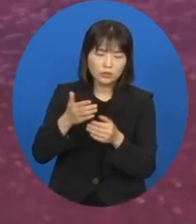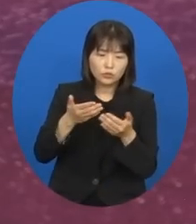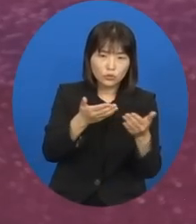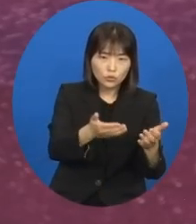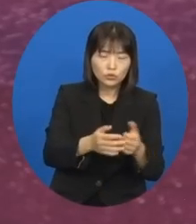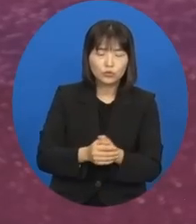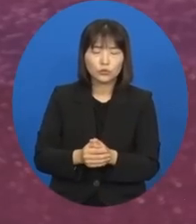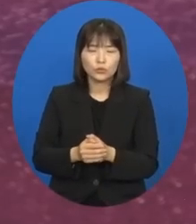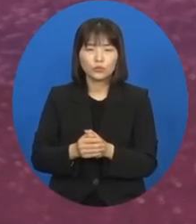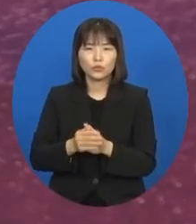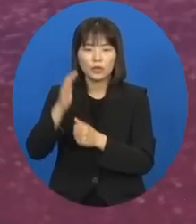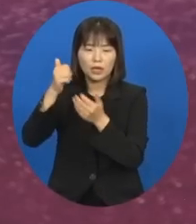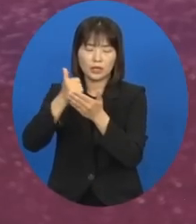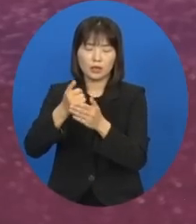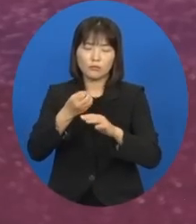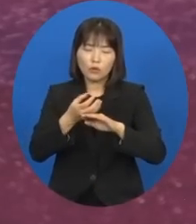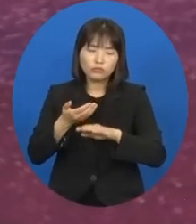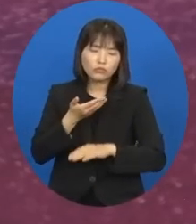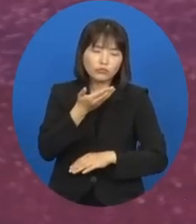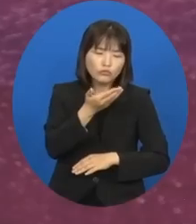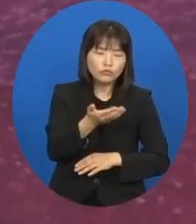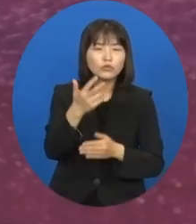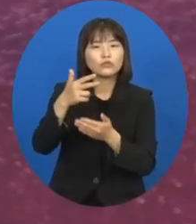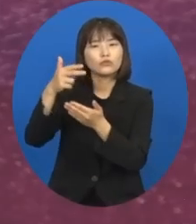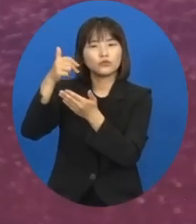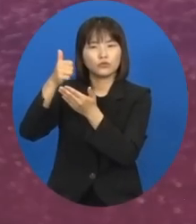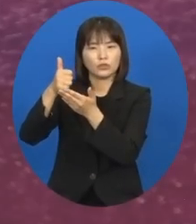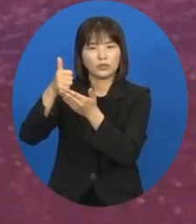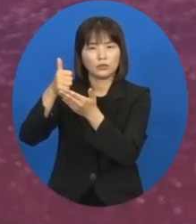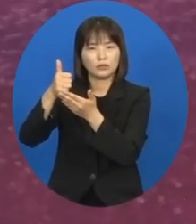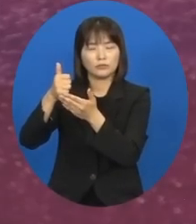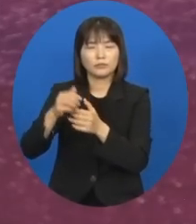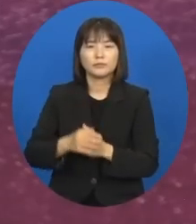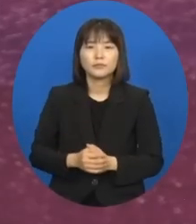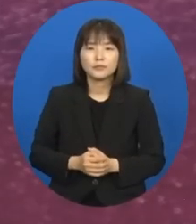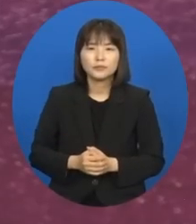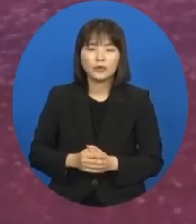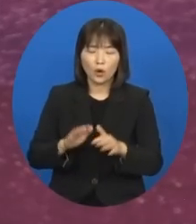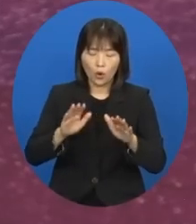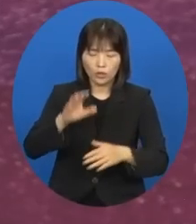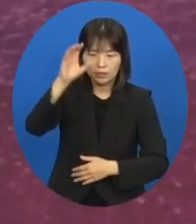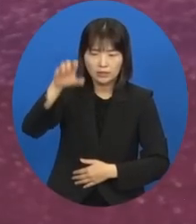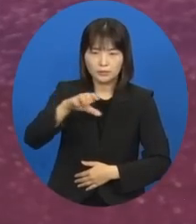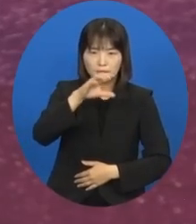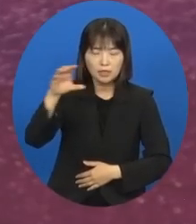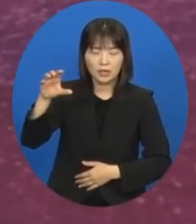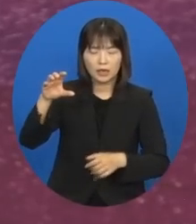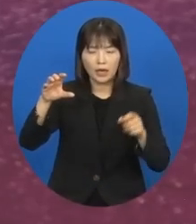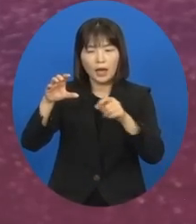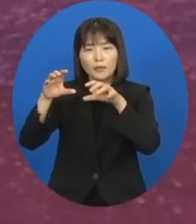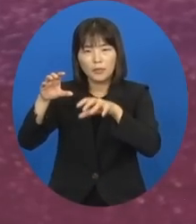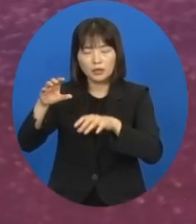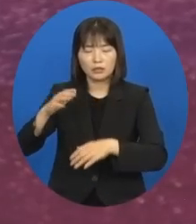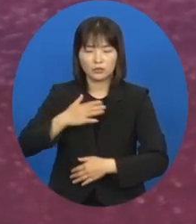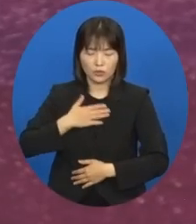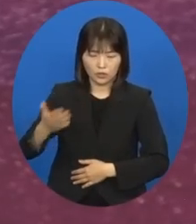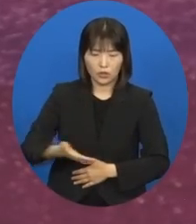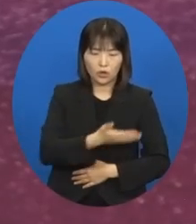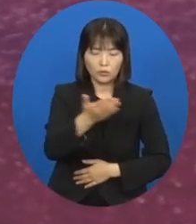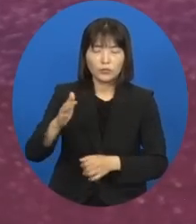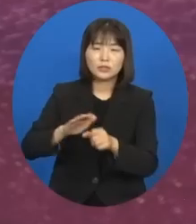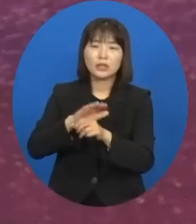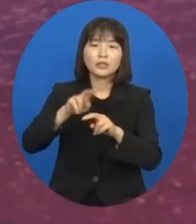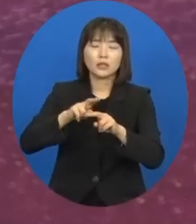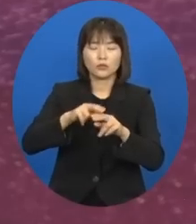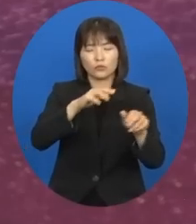당신의 보물을내어 주신 주님 그렇게까지 사랑하신 주님은 오늘 십자가 앞에 있는 저와 여러분도 그 사랑의 자리로 부르십니다